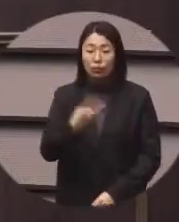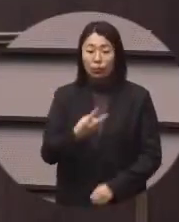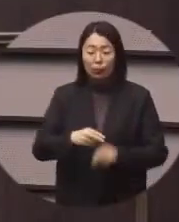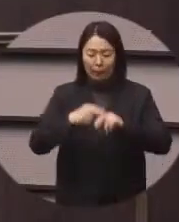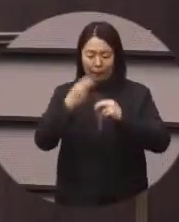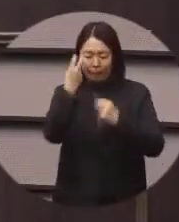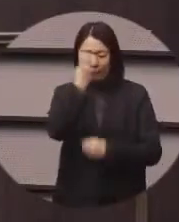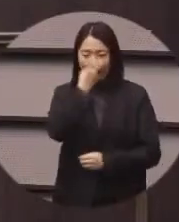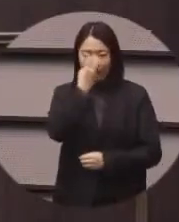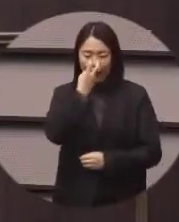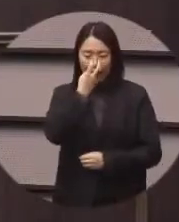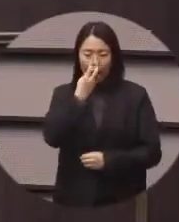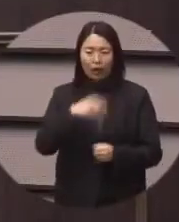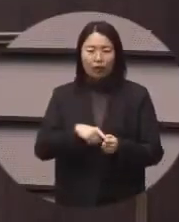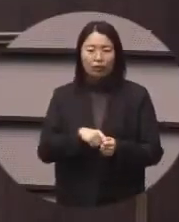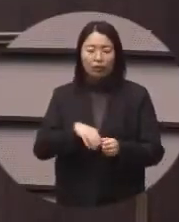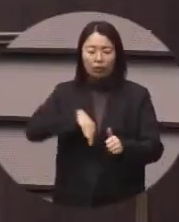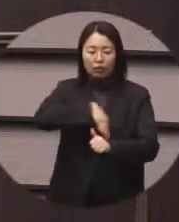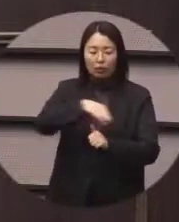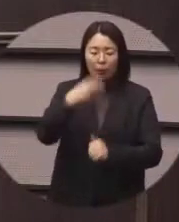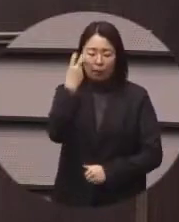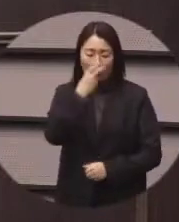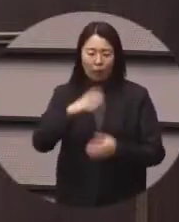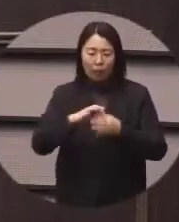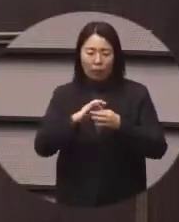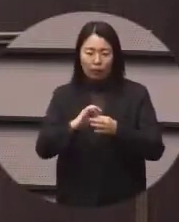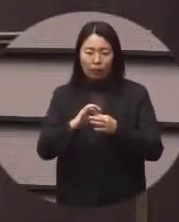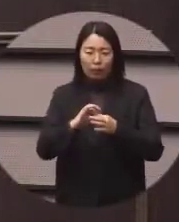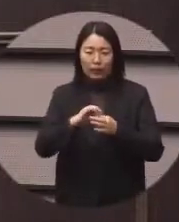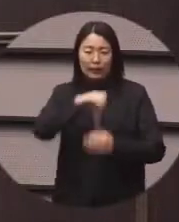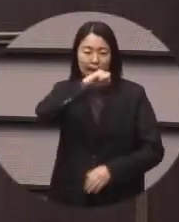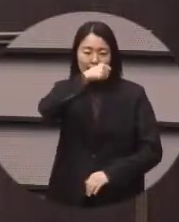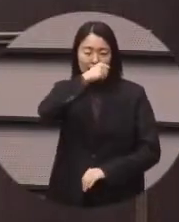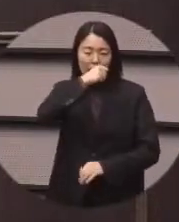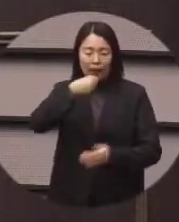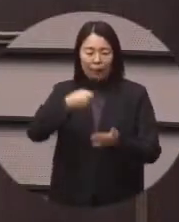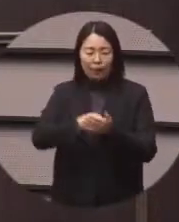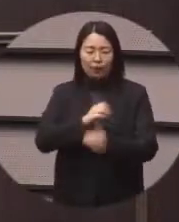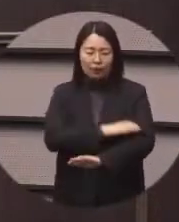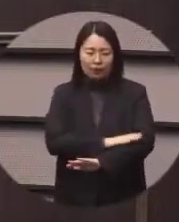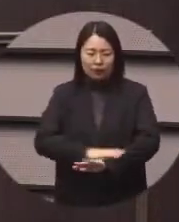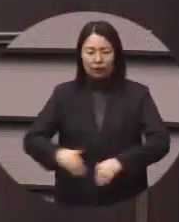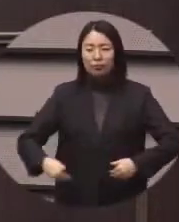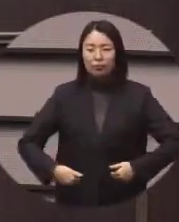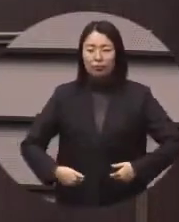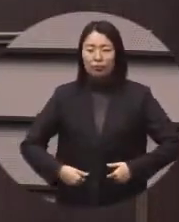세입 여건을 분석해 예산 편성을 해야 한다고 전망했습니다.